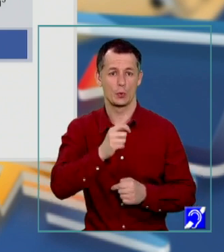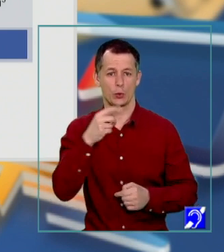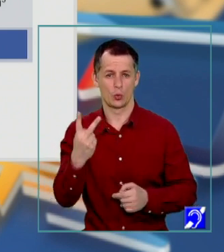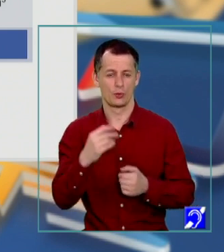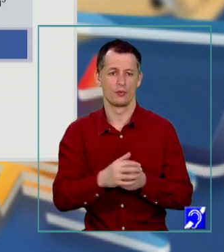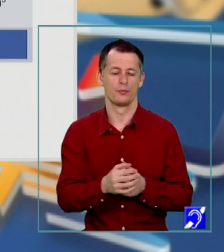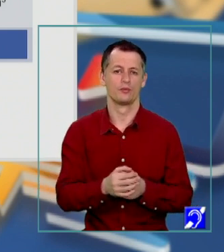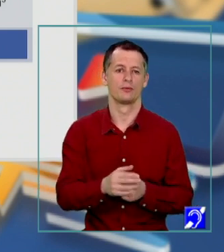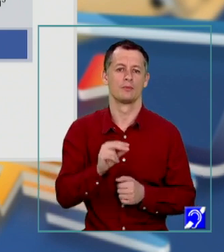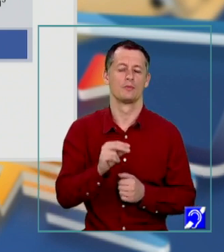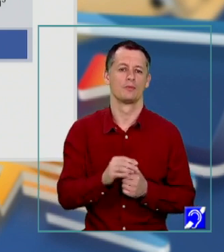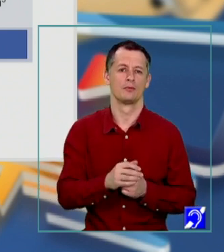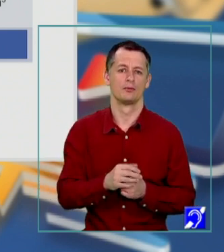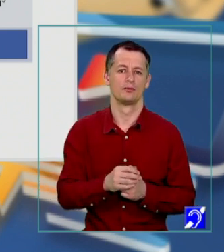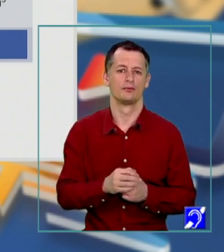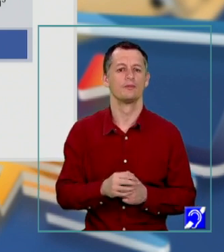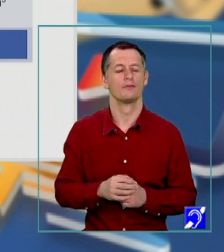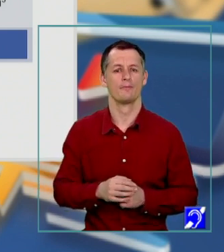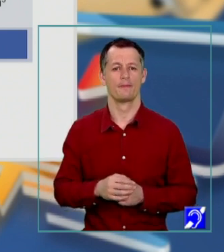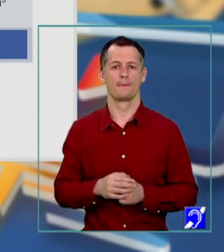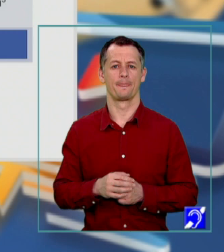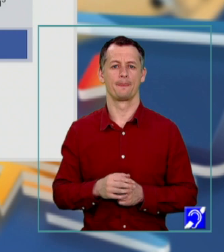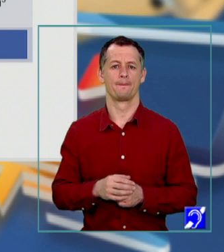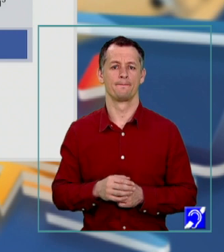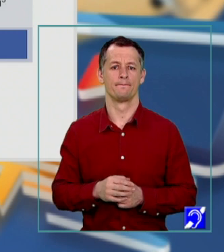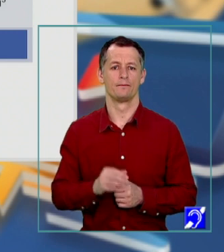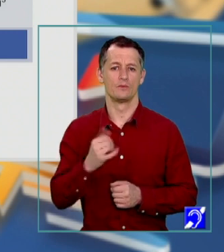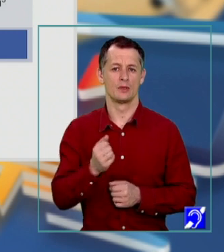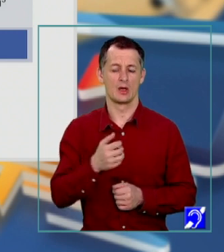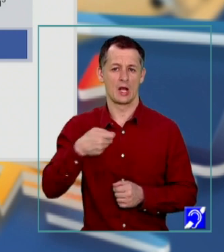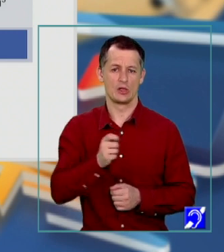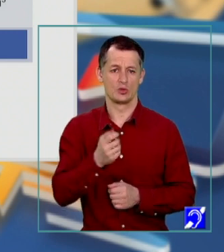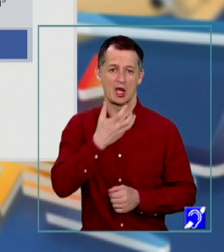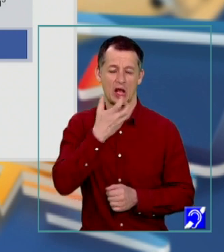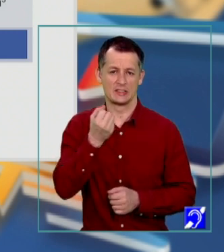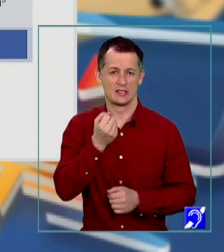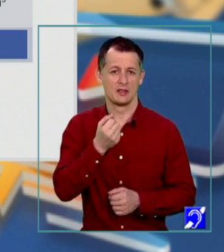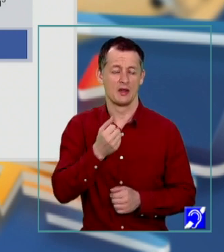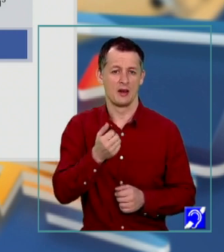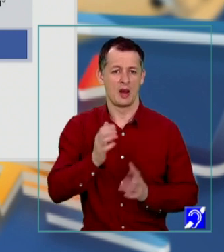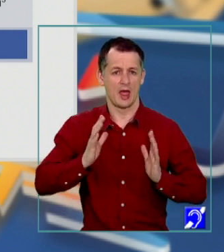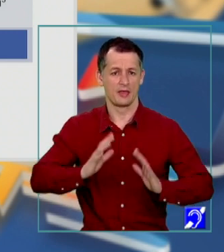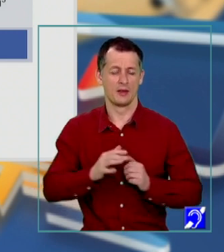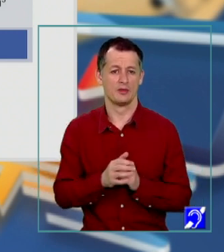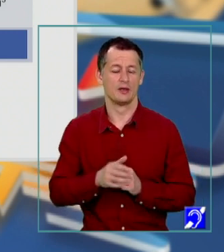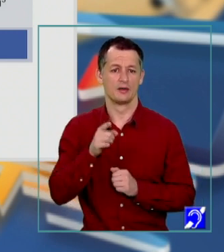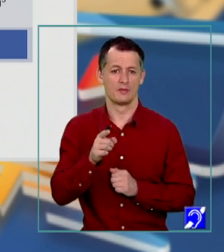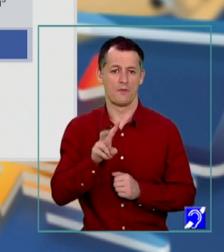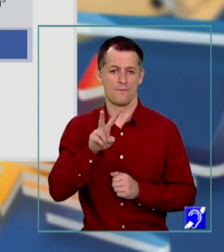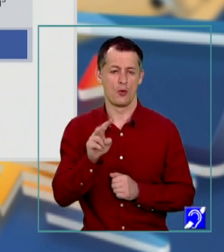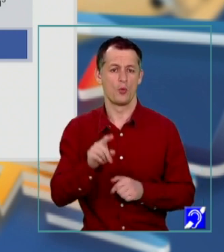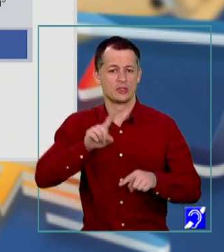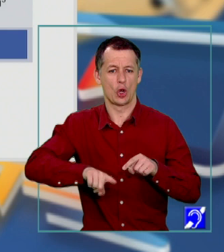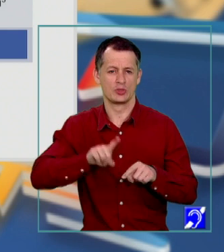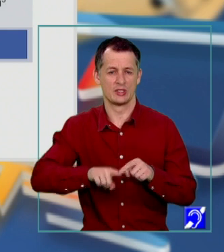află în echilibru, volumul este egal, pistonul este blocat, iar gazul este încălzit lent. Păi dacă pistonul este blocat, înseamnă că volumul este